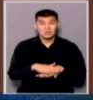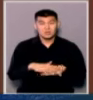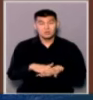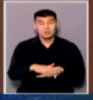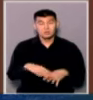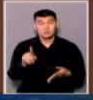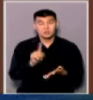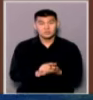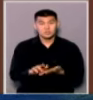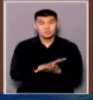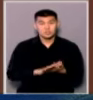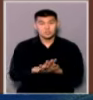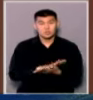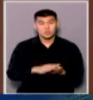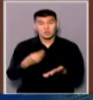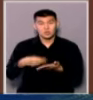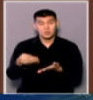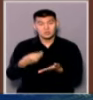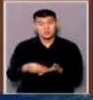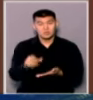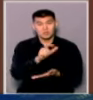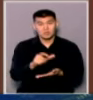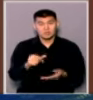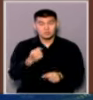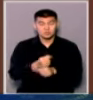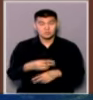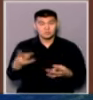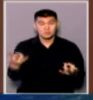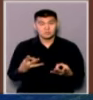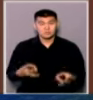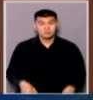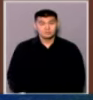тиісті ешқандай қысылмай алатын біз жаңа жағдай жасауымыз керек.